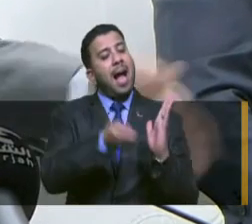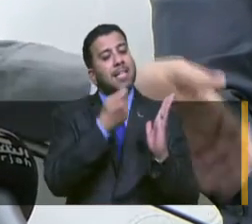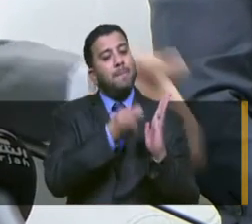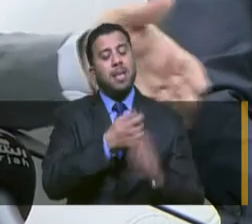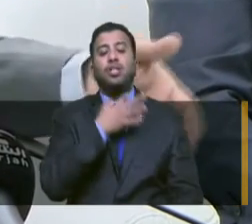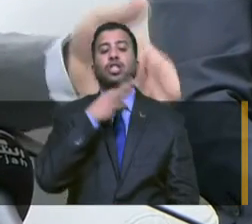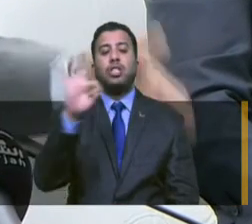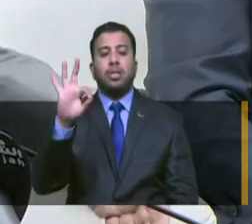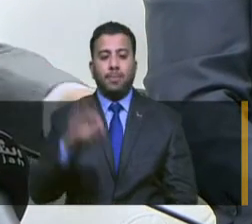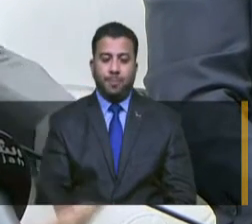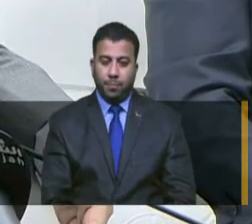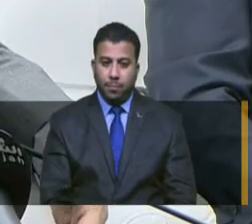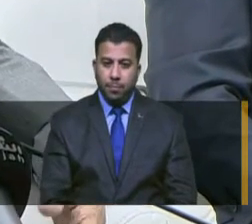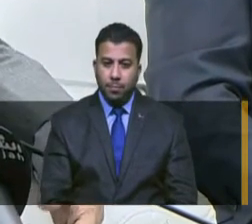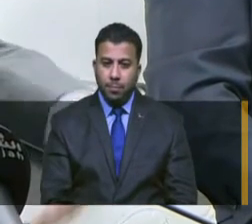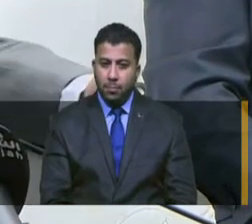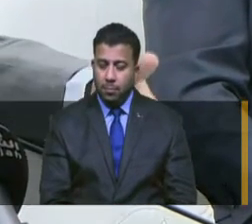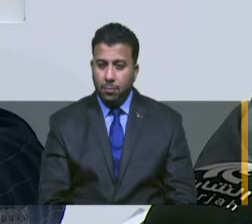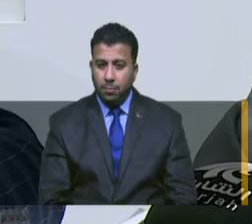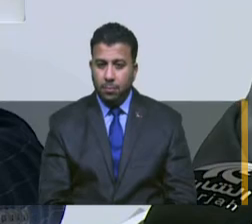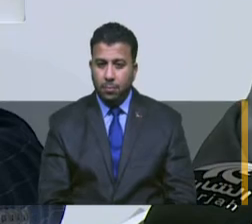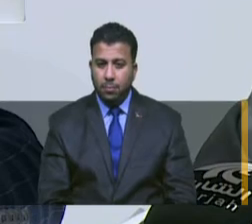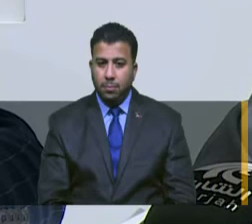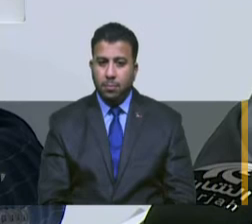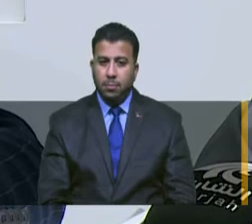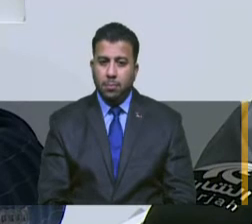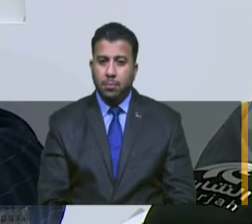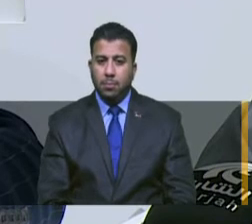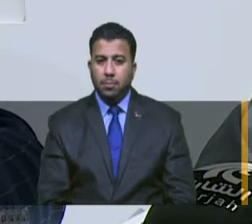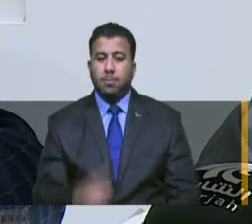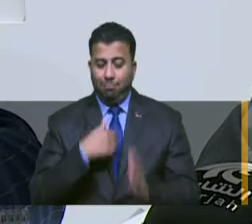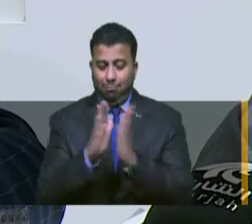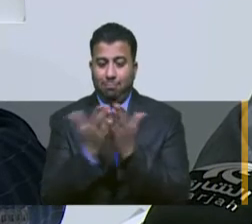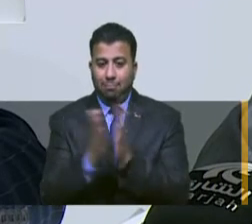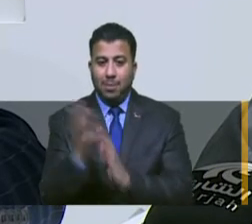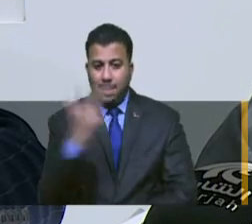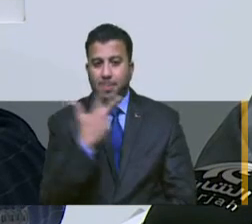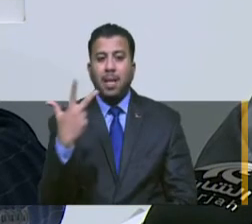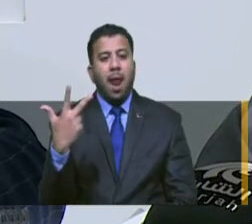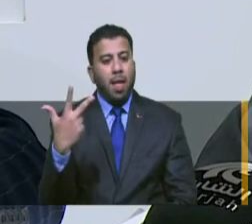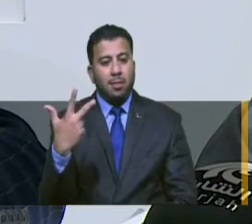الجديدة. أنا لي الآن يعني 3 إصدارات تطلع،